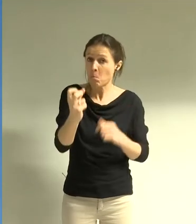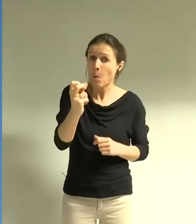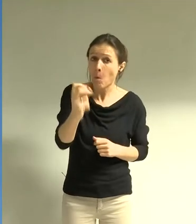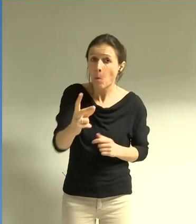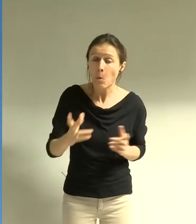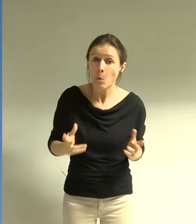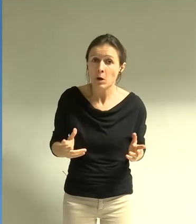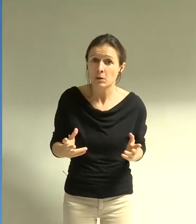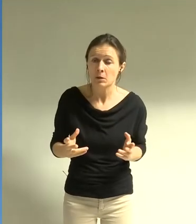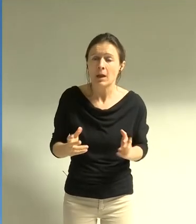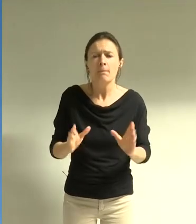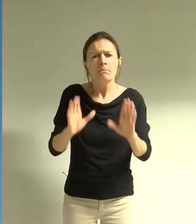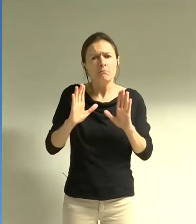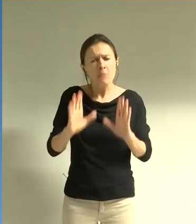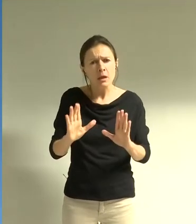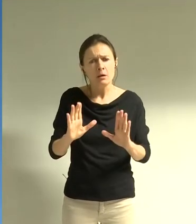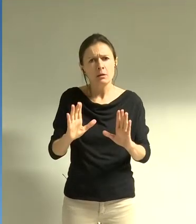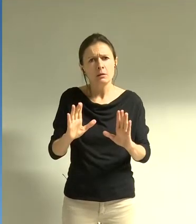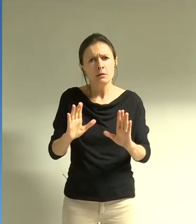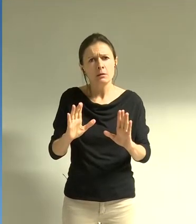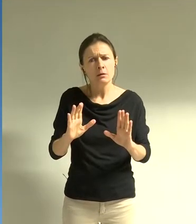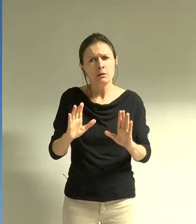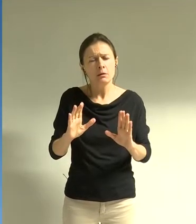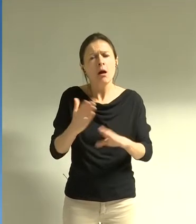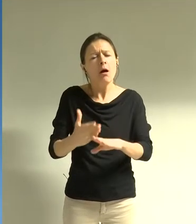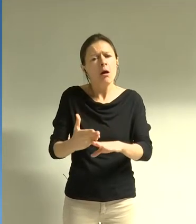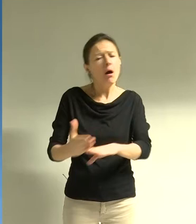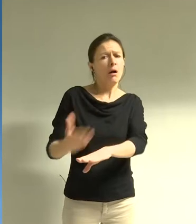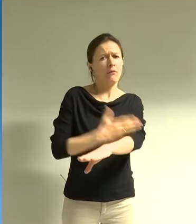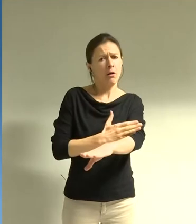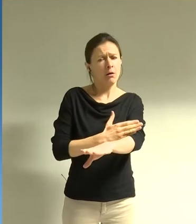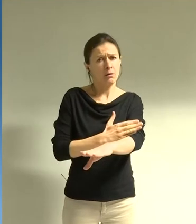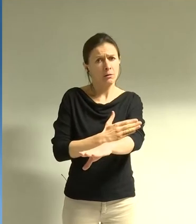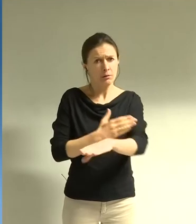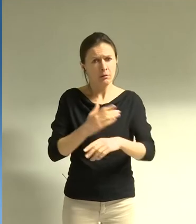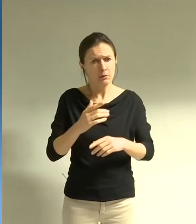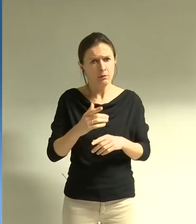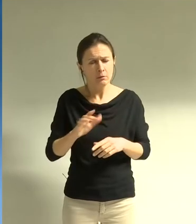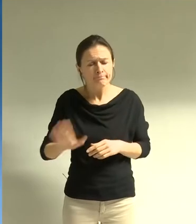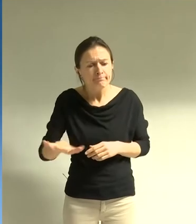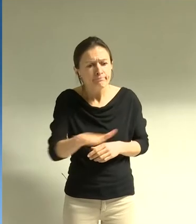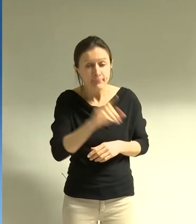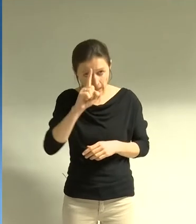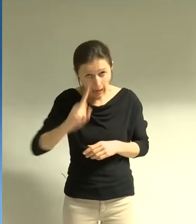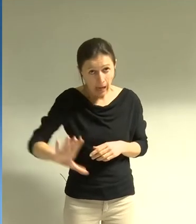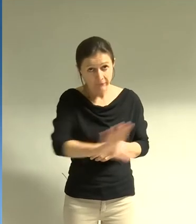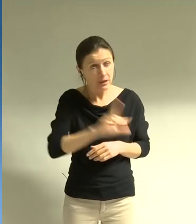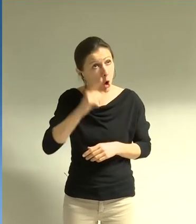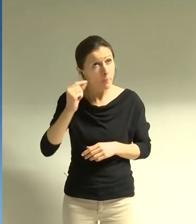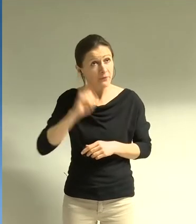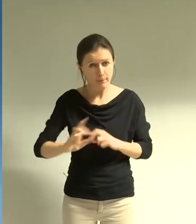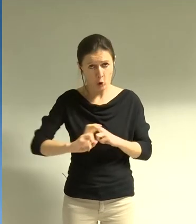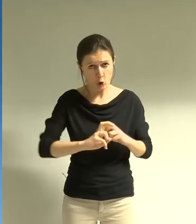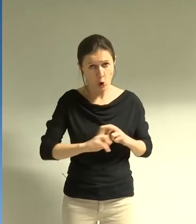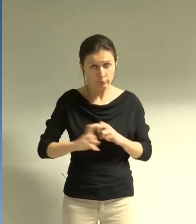sauf que 1 ça aurait été bien de demander l'avis des grenoblois sur la question et deuxièmement en